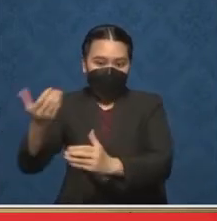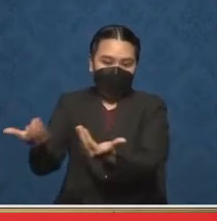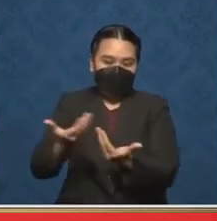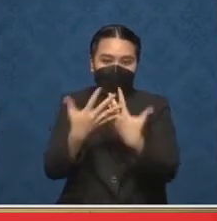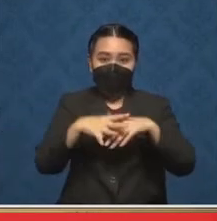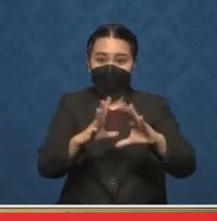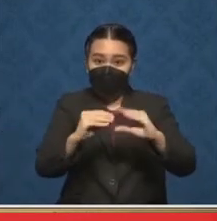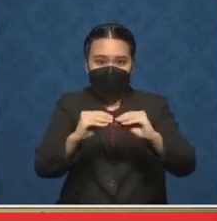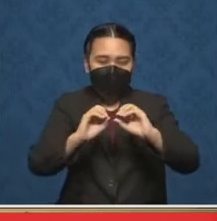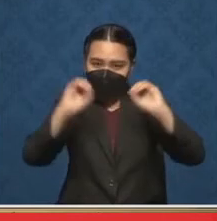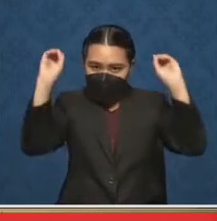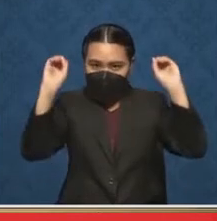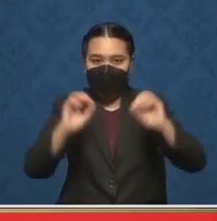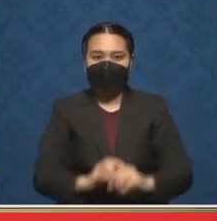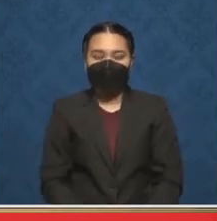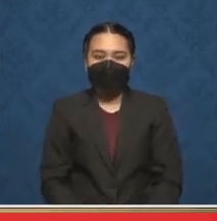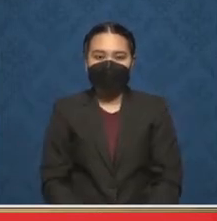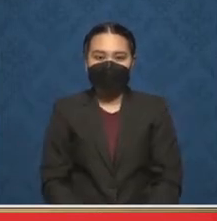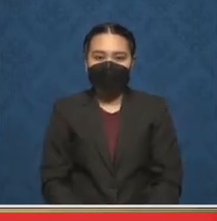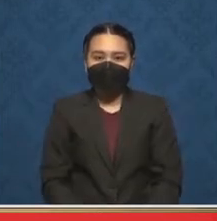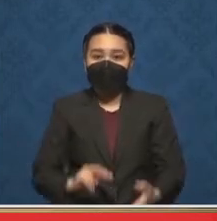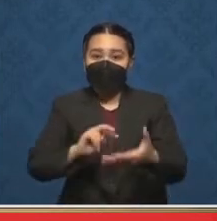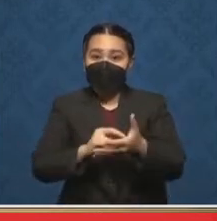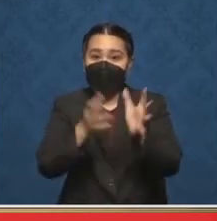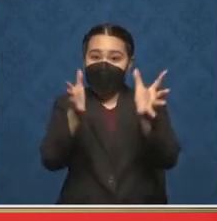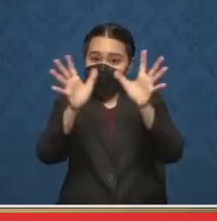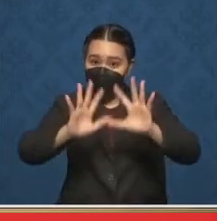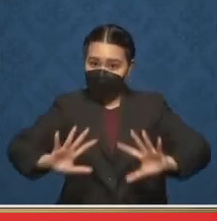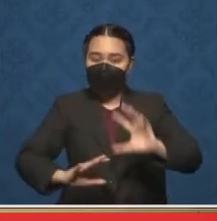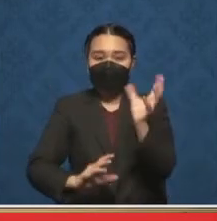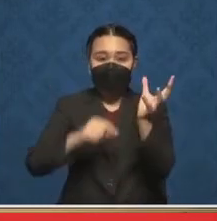เข้ไปรวมปชุมด้วยอัี้คธาตีชัเจนของประชาคมโลก